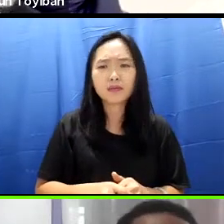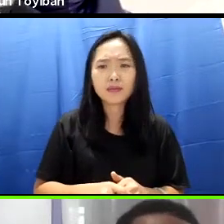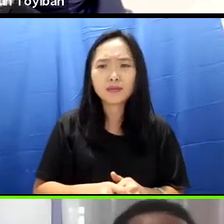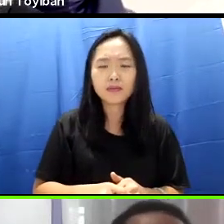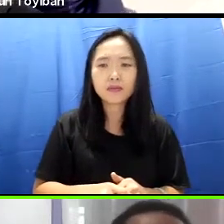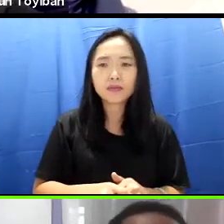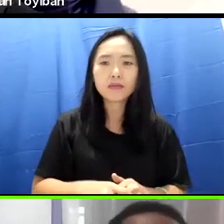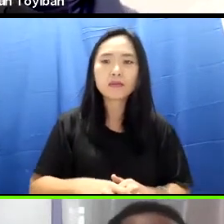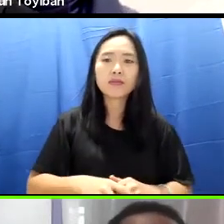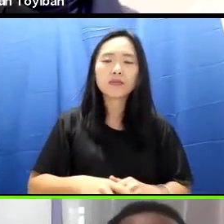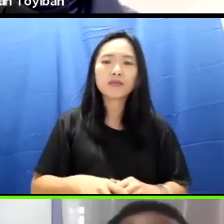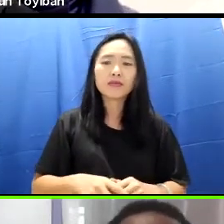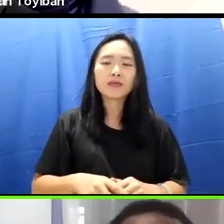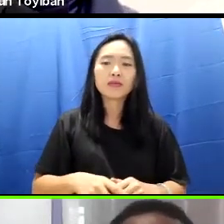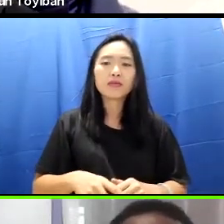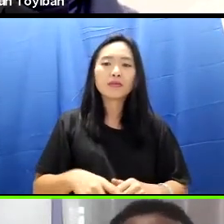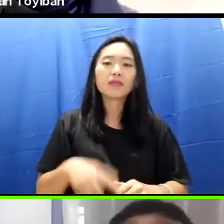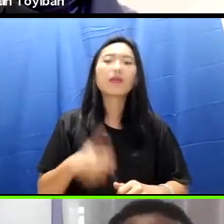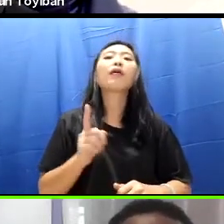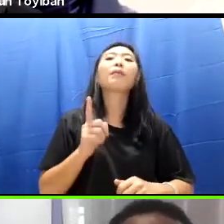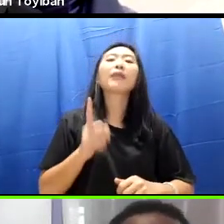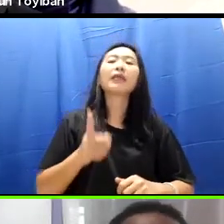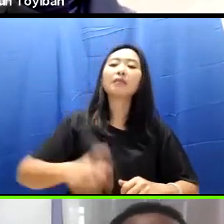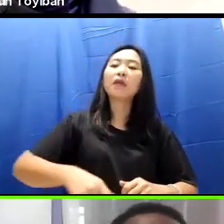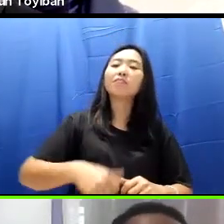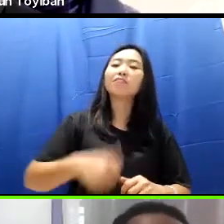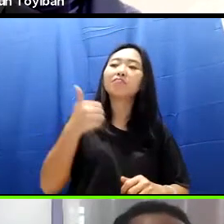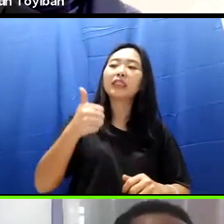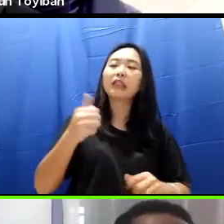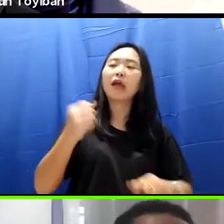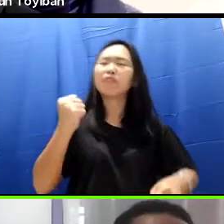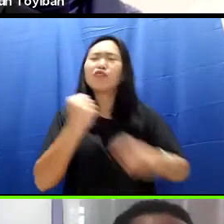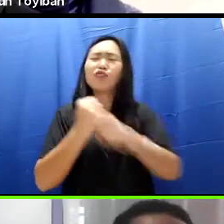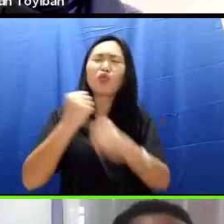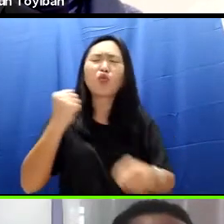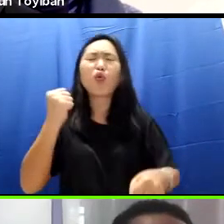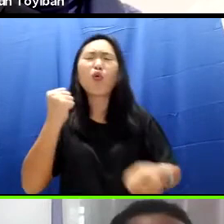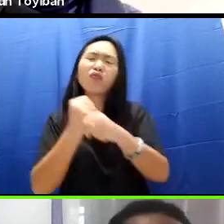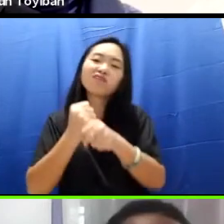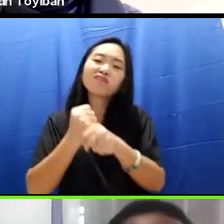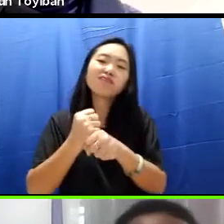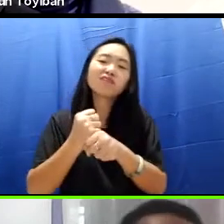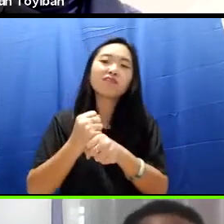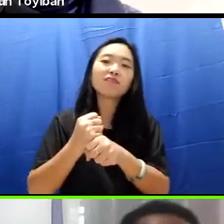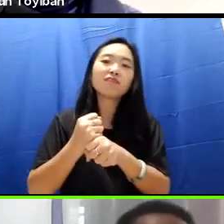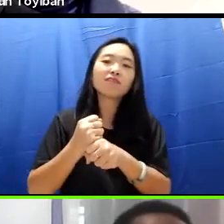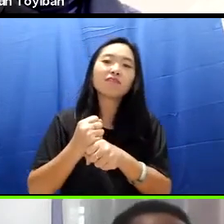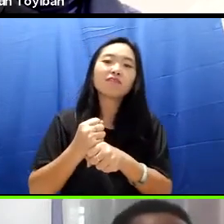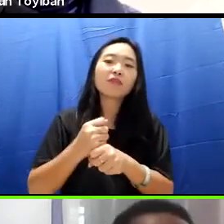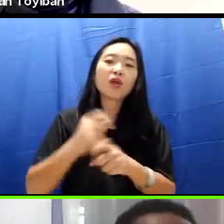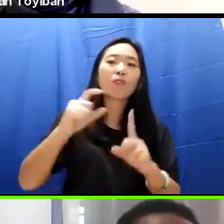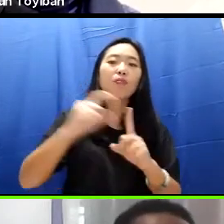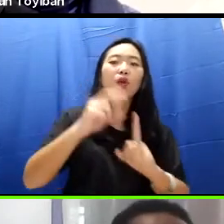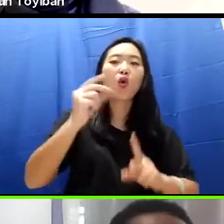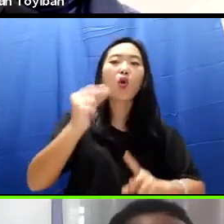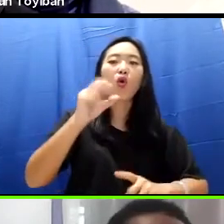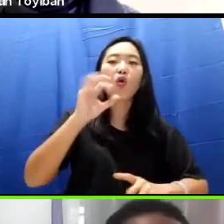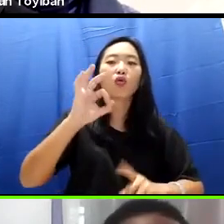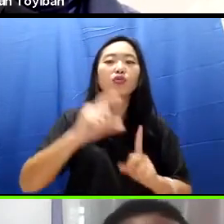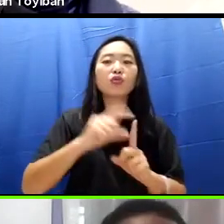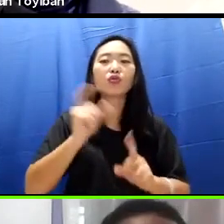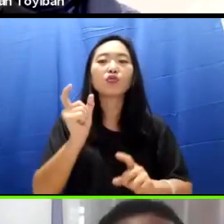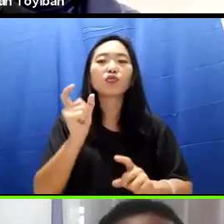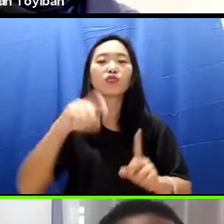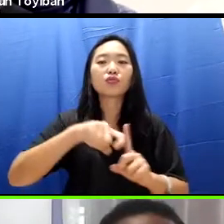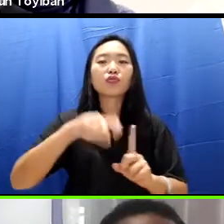mendukung produktivitas akademisi perempuan. Misalnya tadi soal child care itu salah satu, kemudian aspek